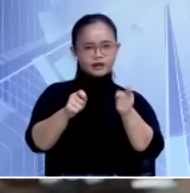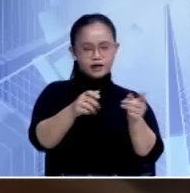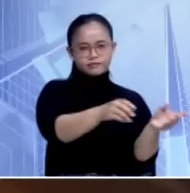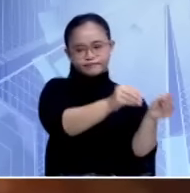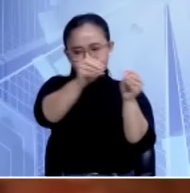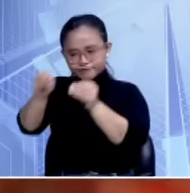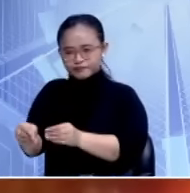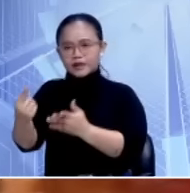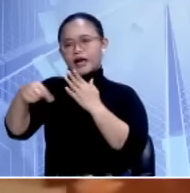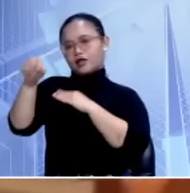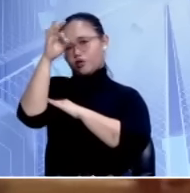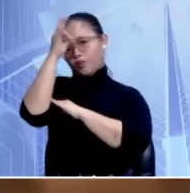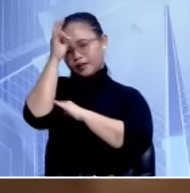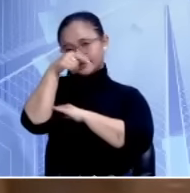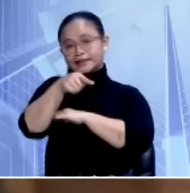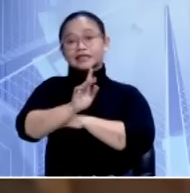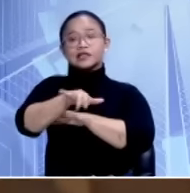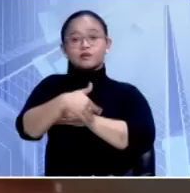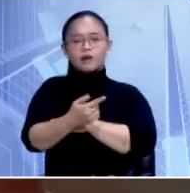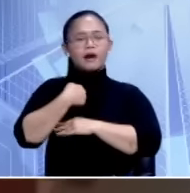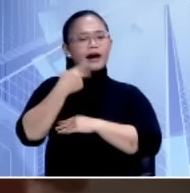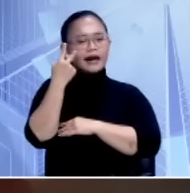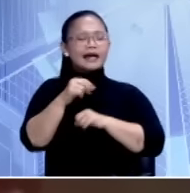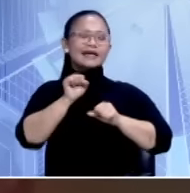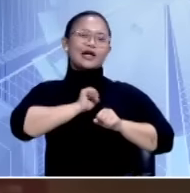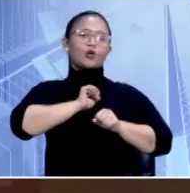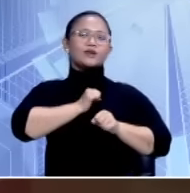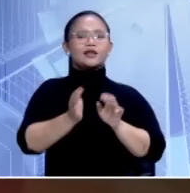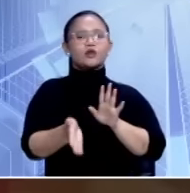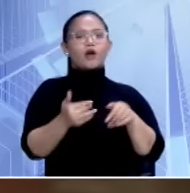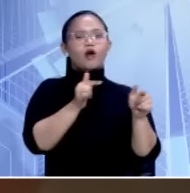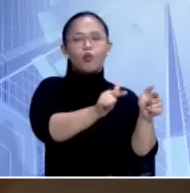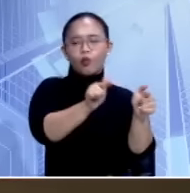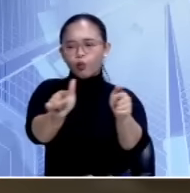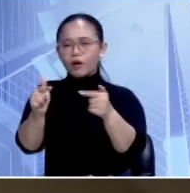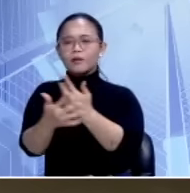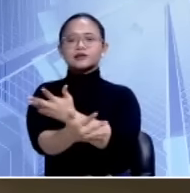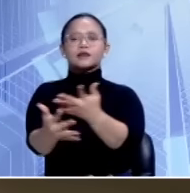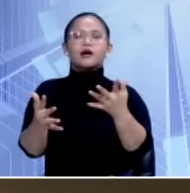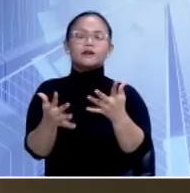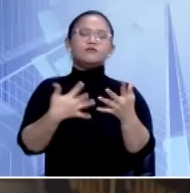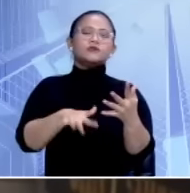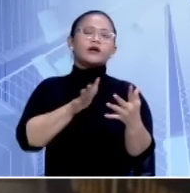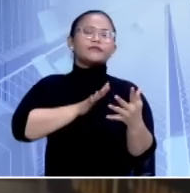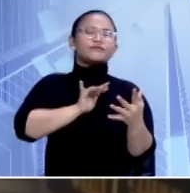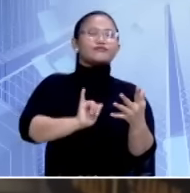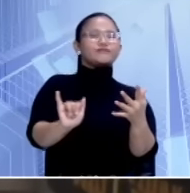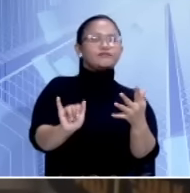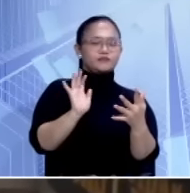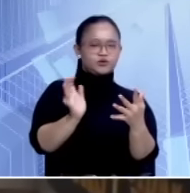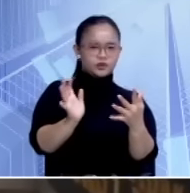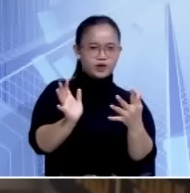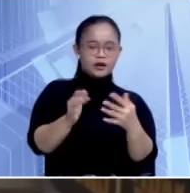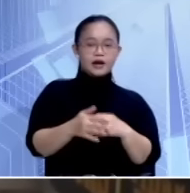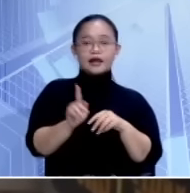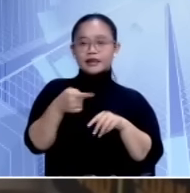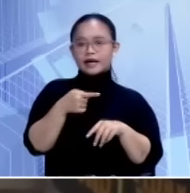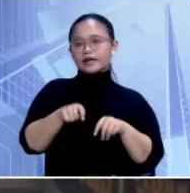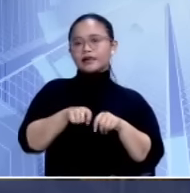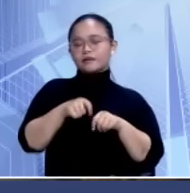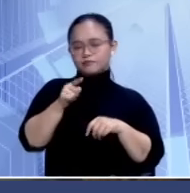Belawan. Penggerebekan dilakukan sebagai antisipasi kejahatan jalanan yang meresahkan warga. Polres Pelabuhan Belawan